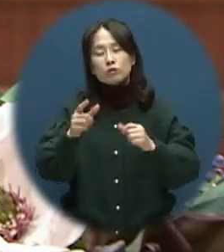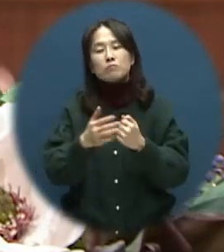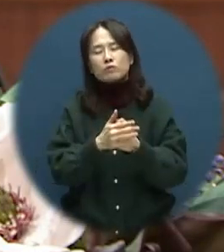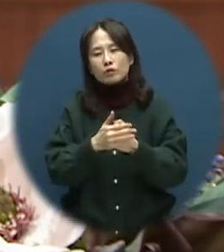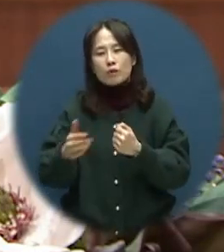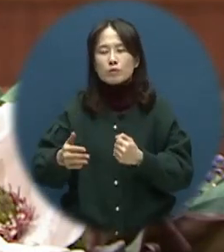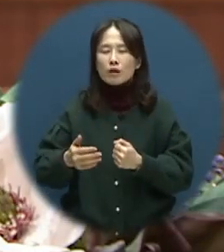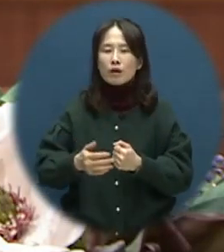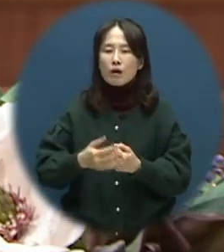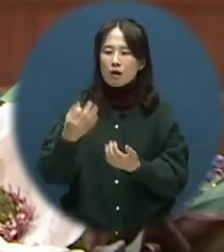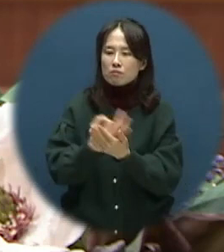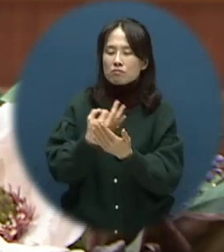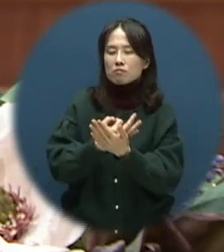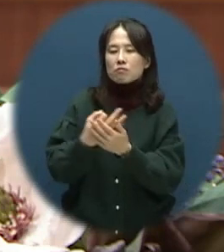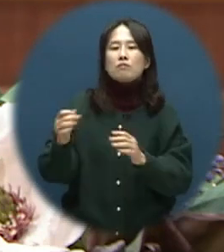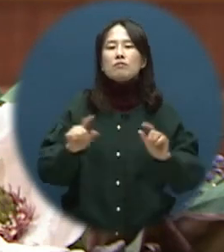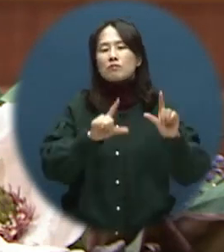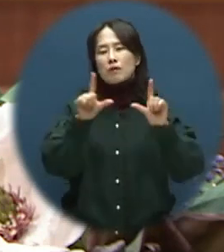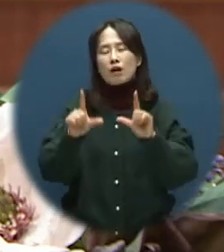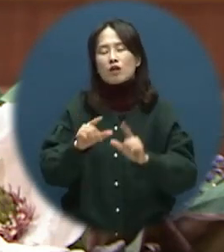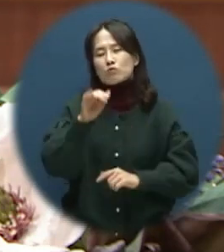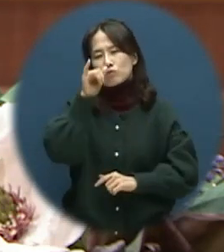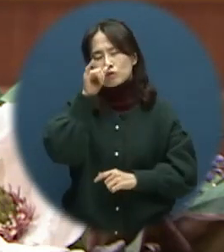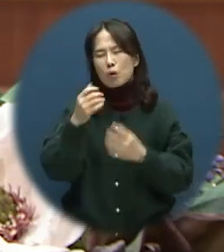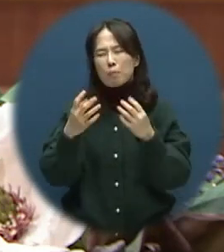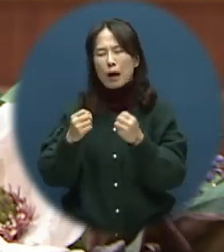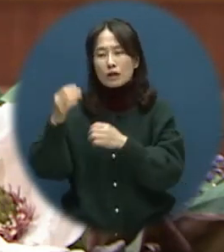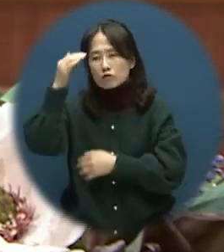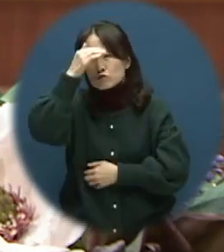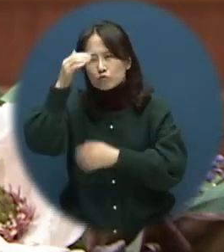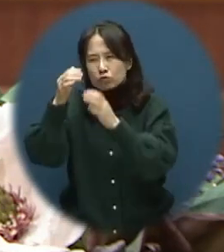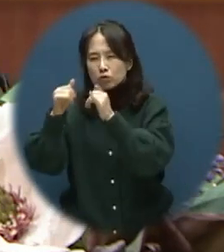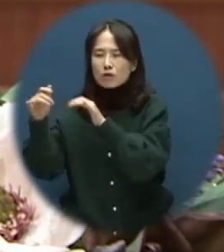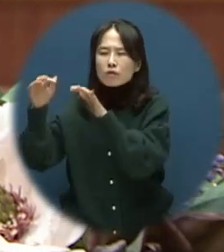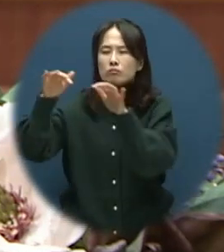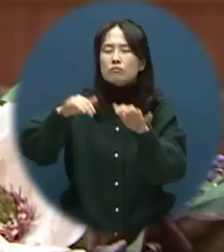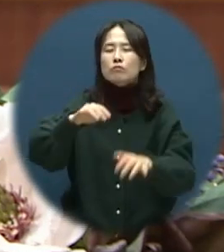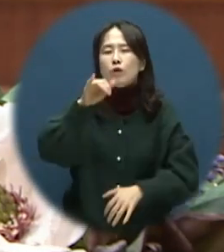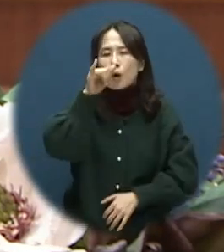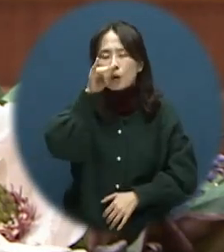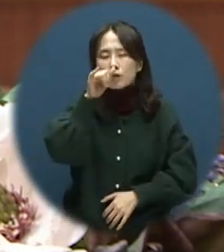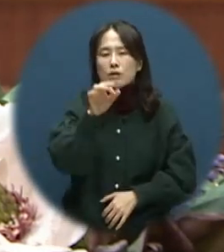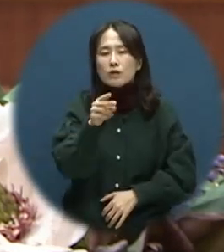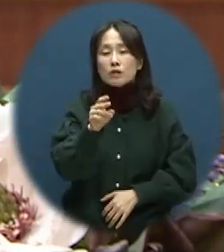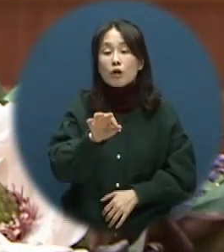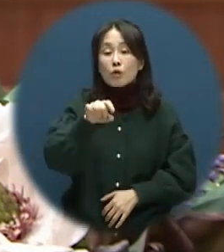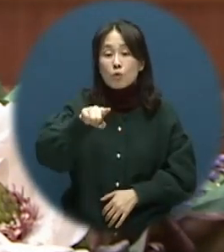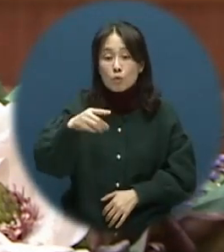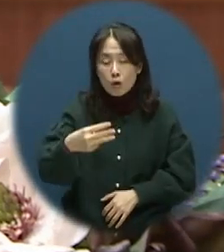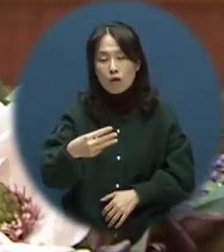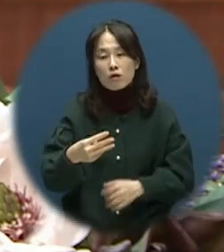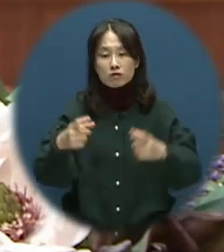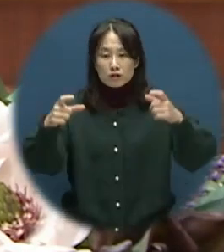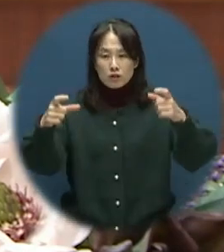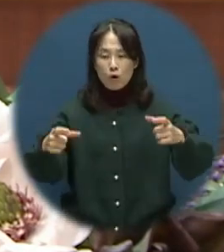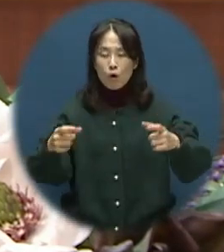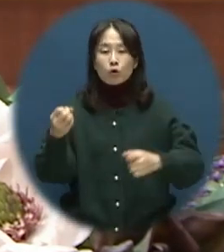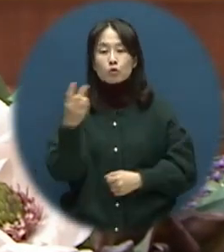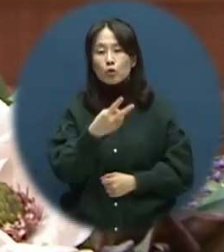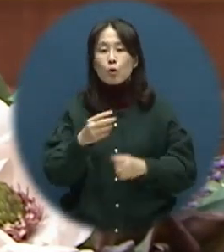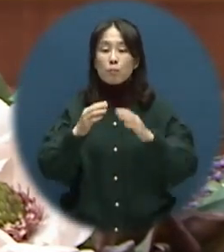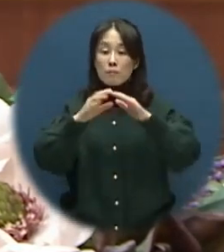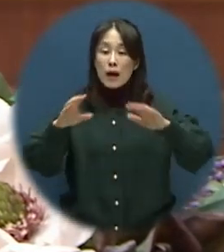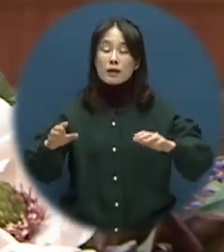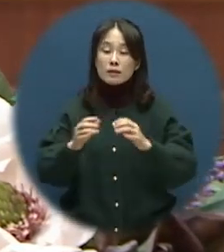만큼 그 한반도 지형으로 인해서 굉장히 많은 관광객이 오고요. 그 영월 전체뿐만이 아니라 그 마을 사는 사람들. 할머니,